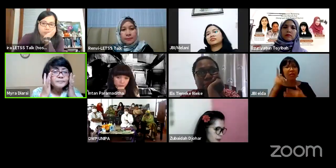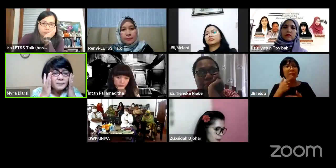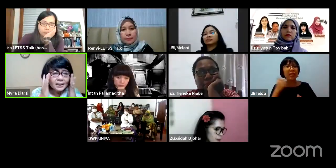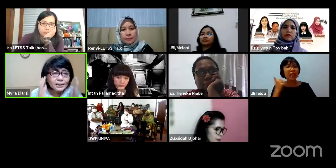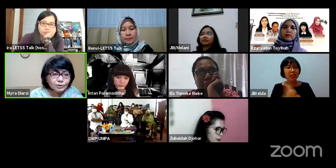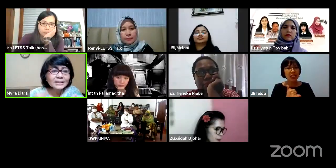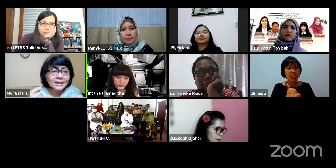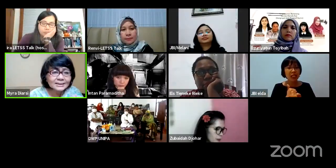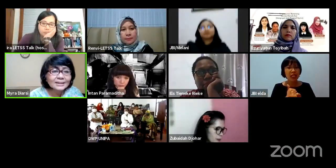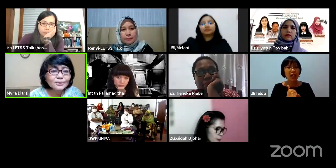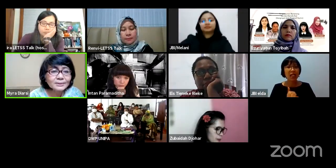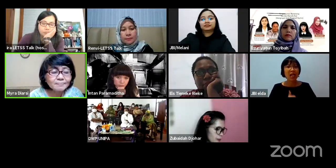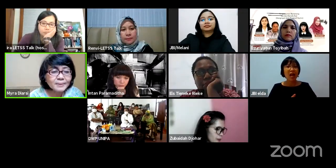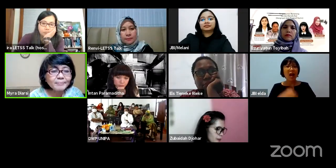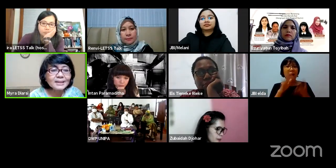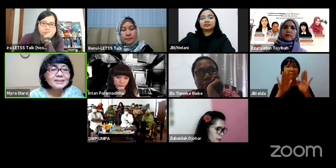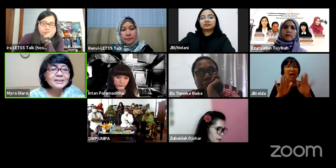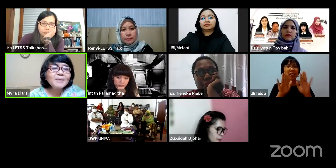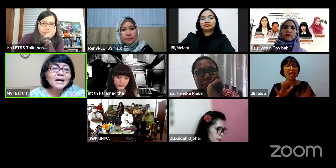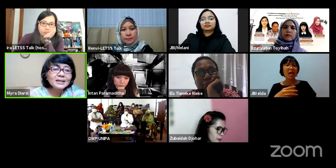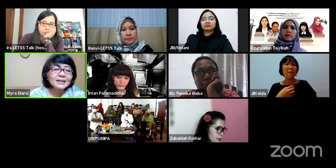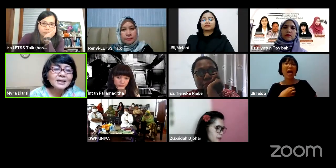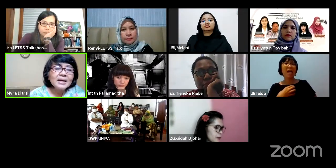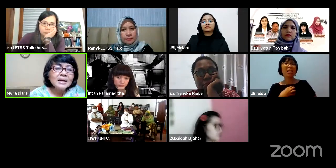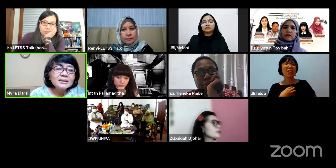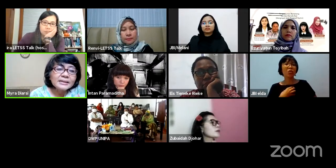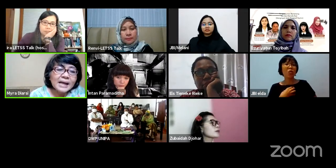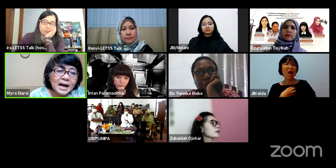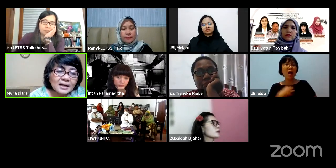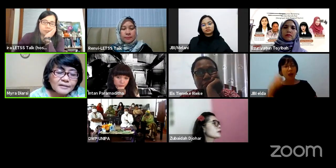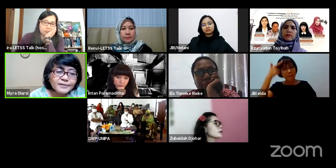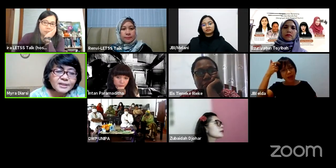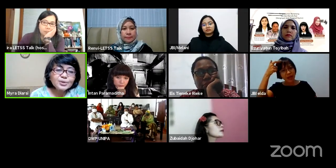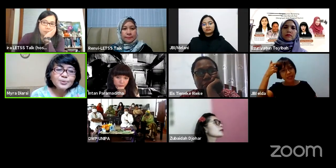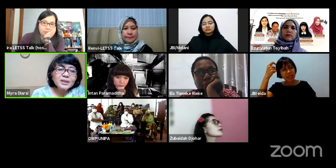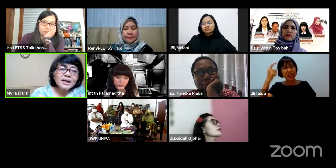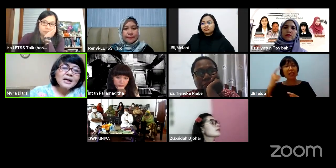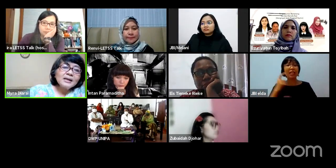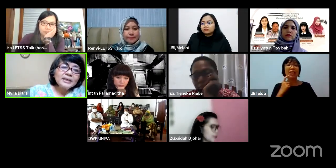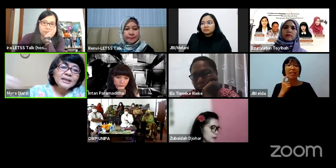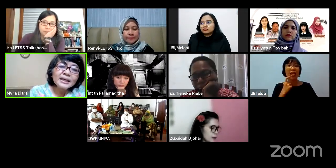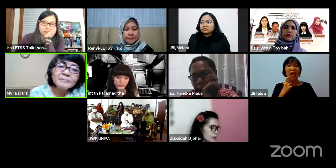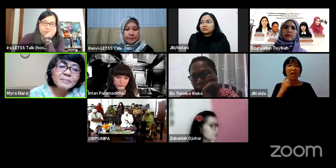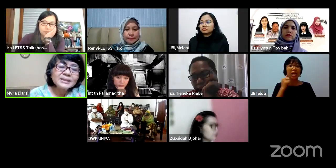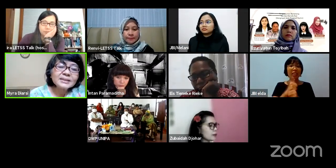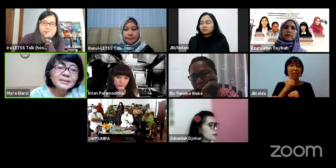lain-lain. Itu salah satu sebab ya. Jadi mari, yang aktivis juga